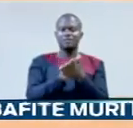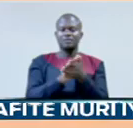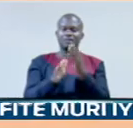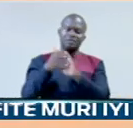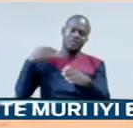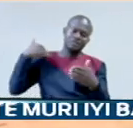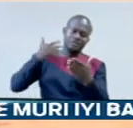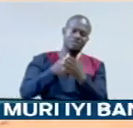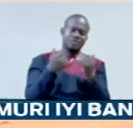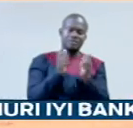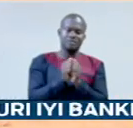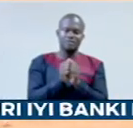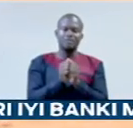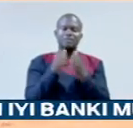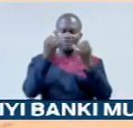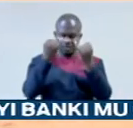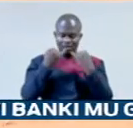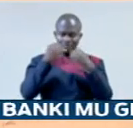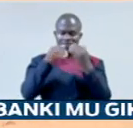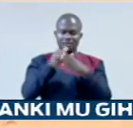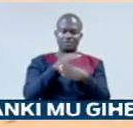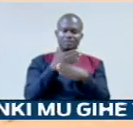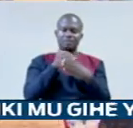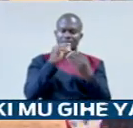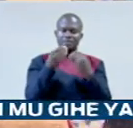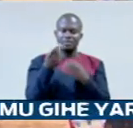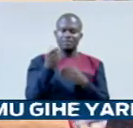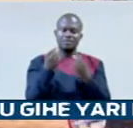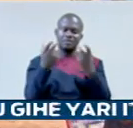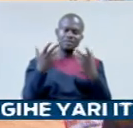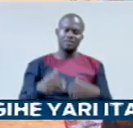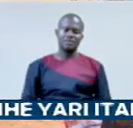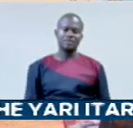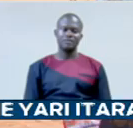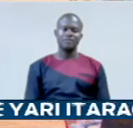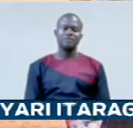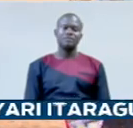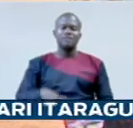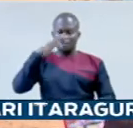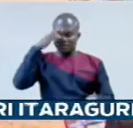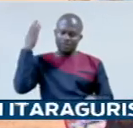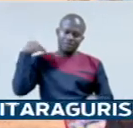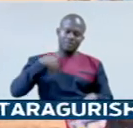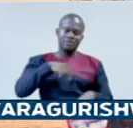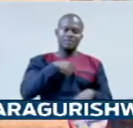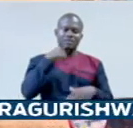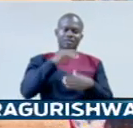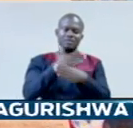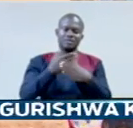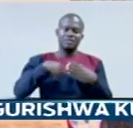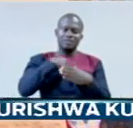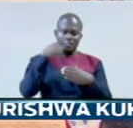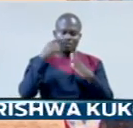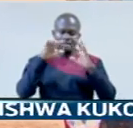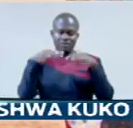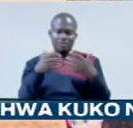no kuri isaha batubwiye imigabane ariko ntibatubwira amafaranga umuturage umwe n'ingewe nigeze kumva avuga ati imigabane yacu tuzayibona